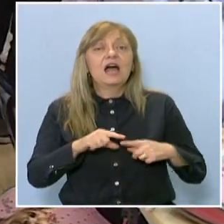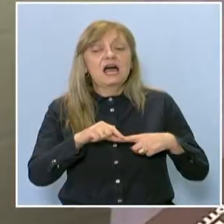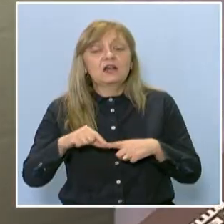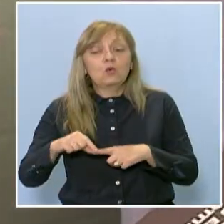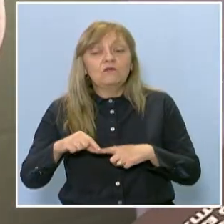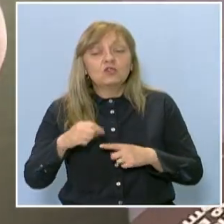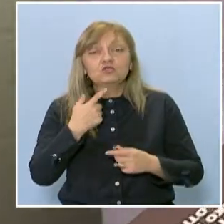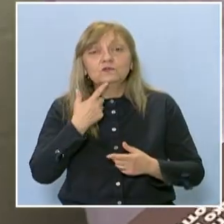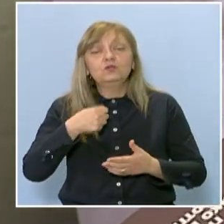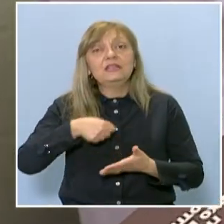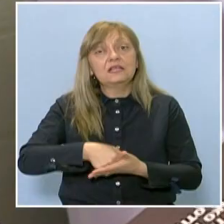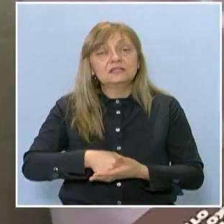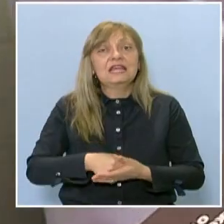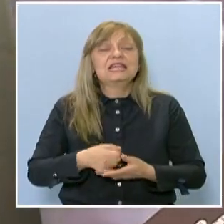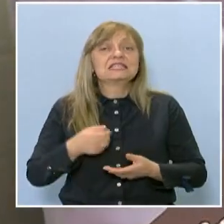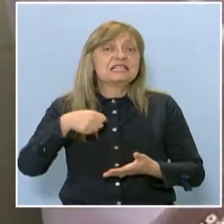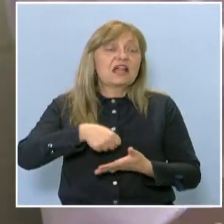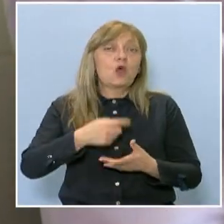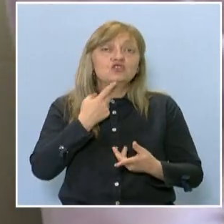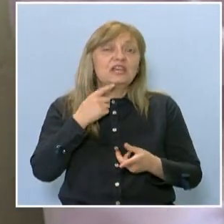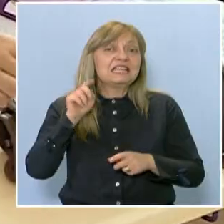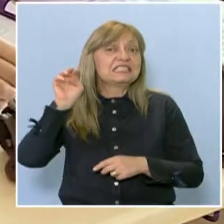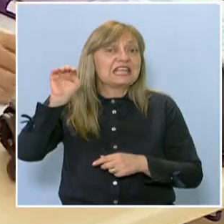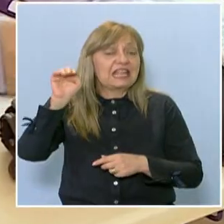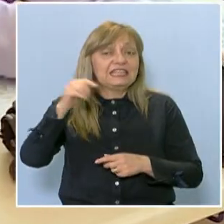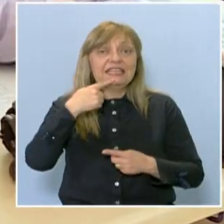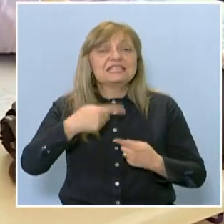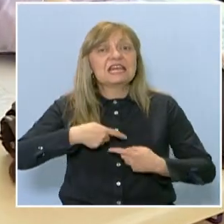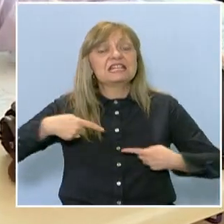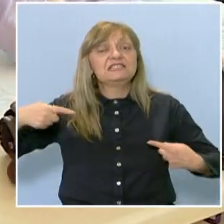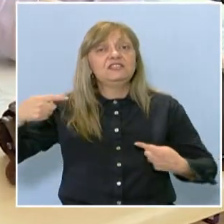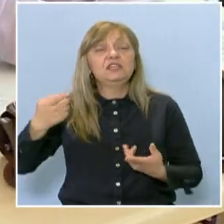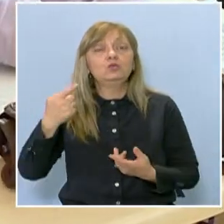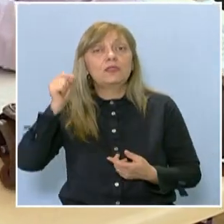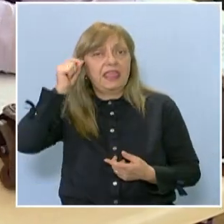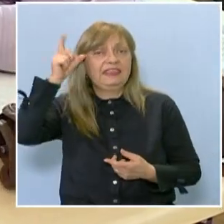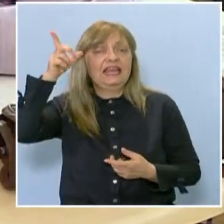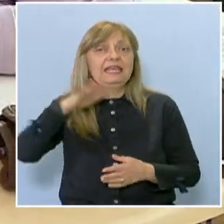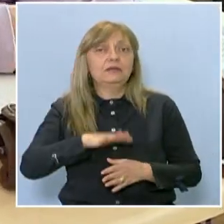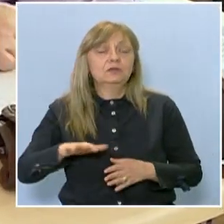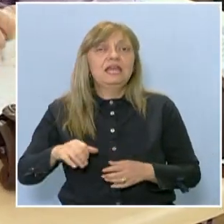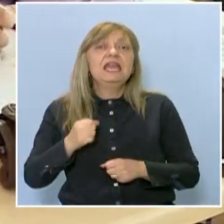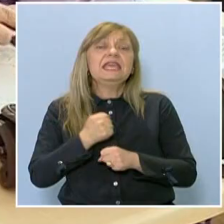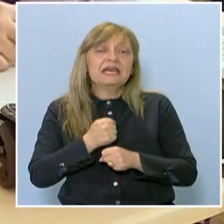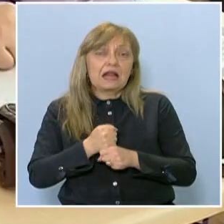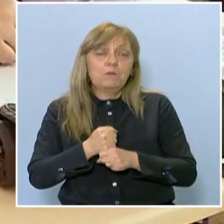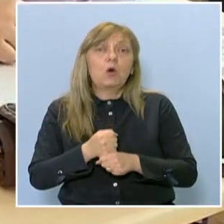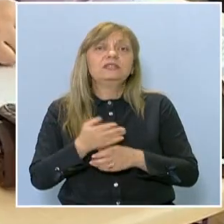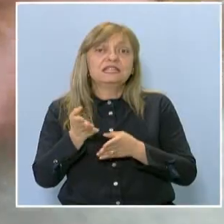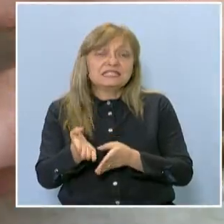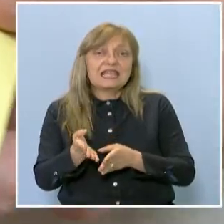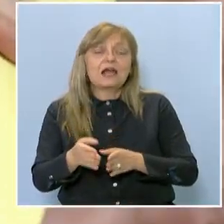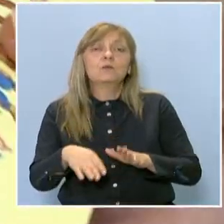в училищната стратегия развитието на емоционалната и социална интелигентност на децата и отдавна работят с тях по програмата «Уроци за